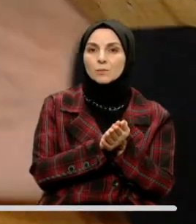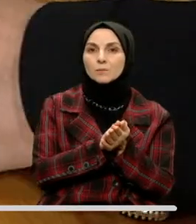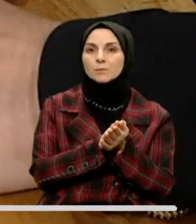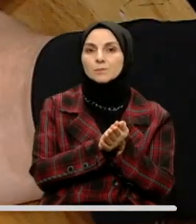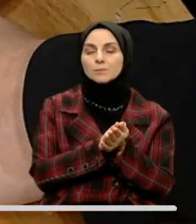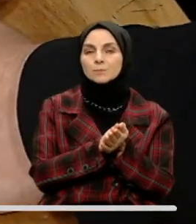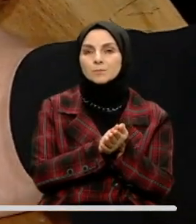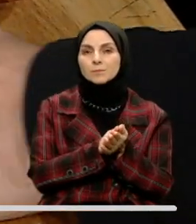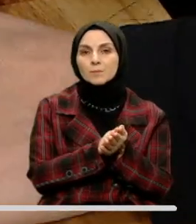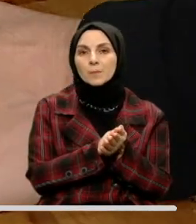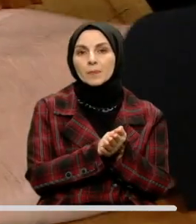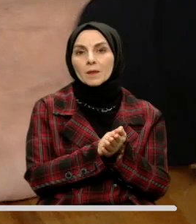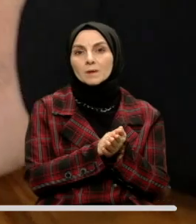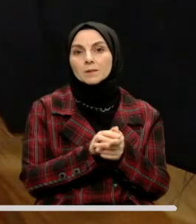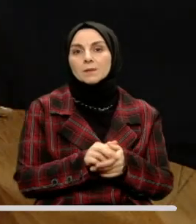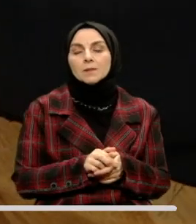Birleştiriyorum şurada.